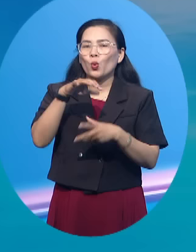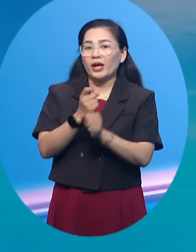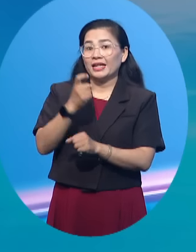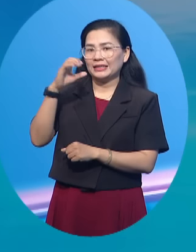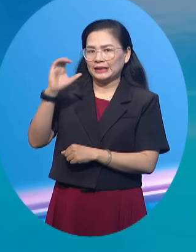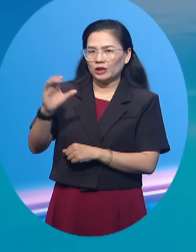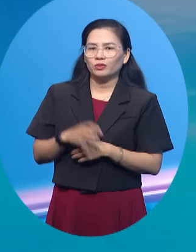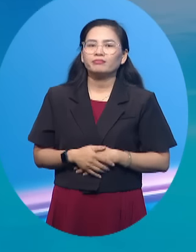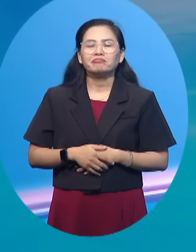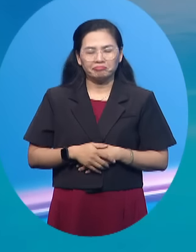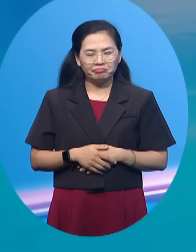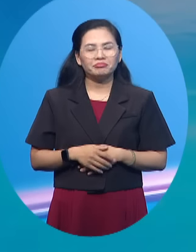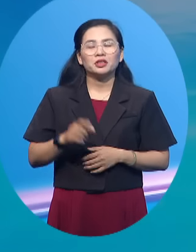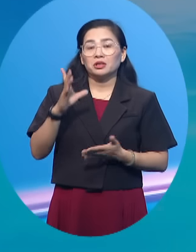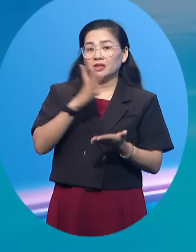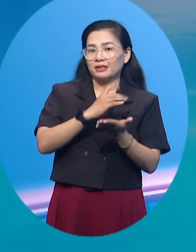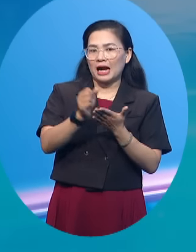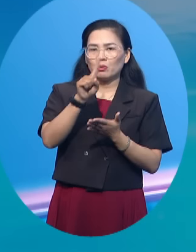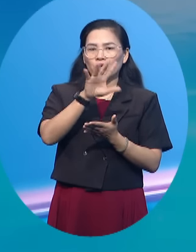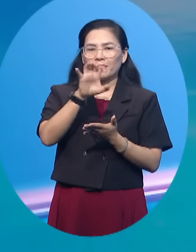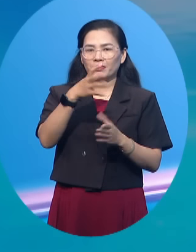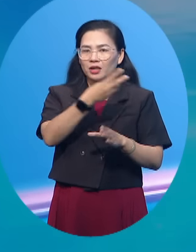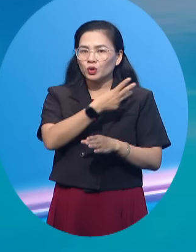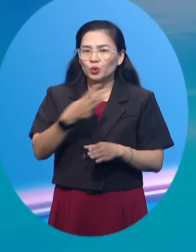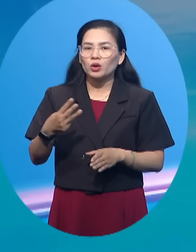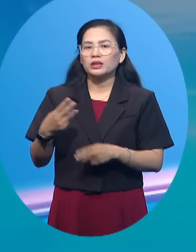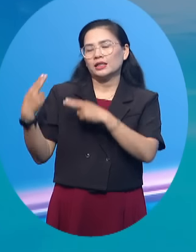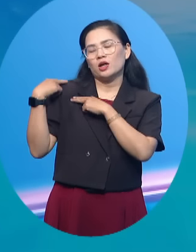động trong chuỗi 150 dự án trách nhiệm xã hội mà